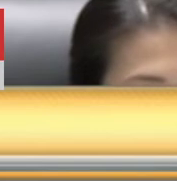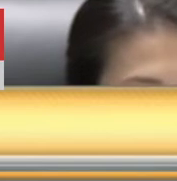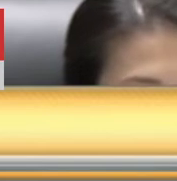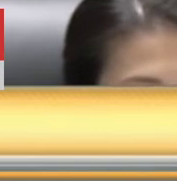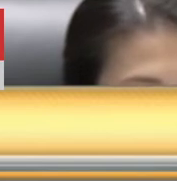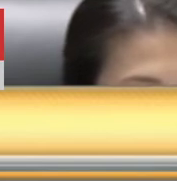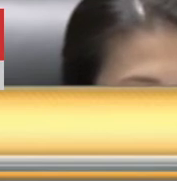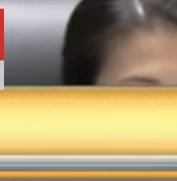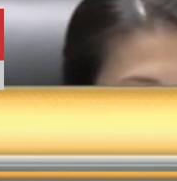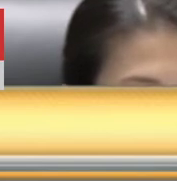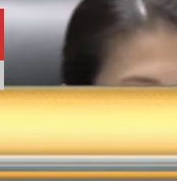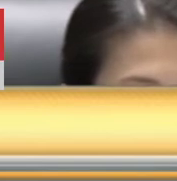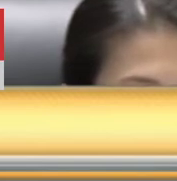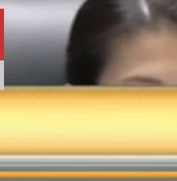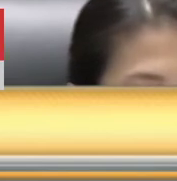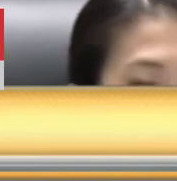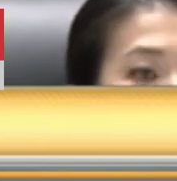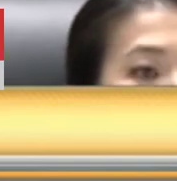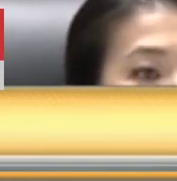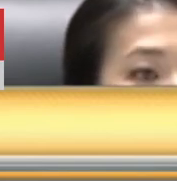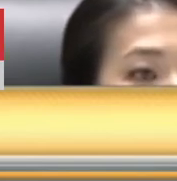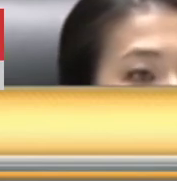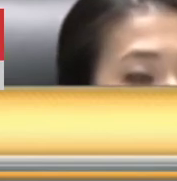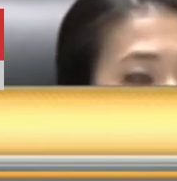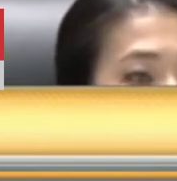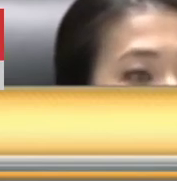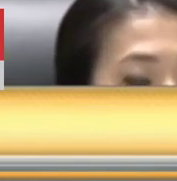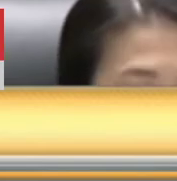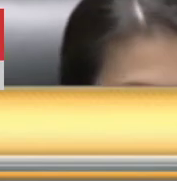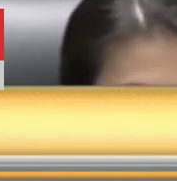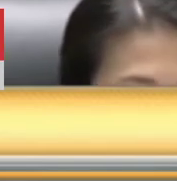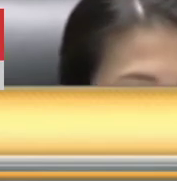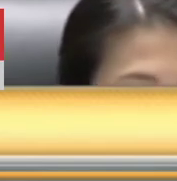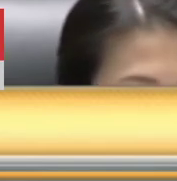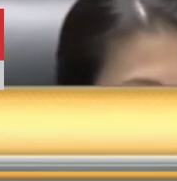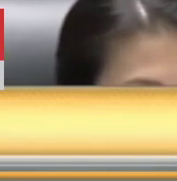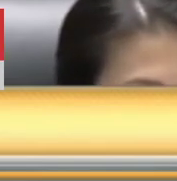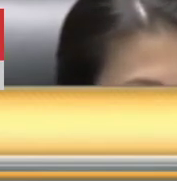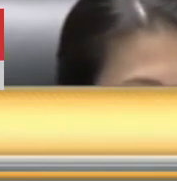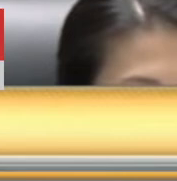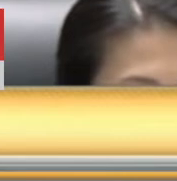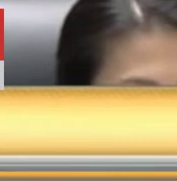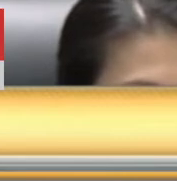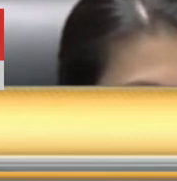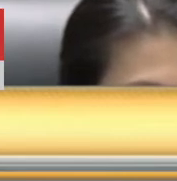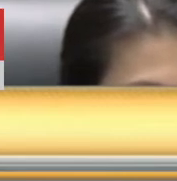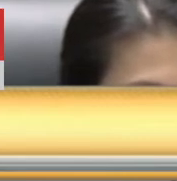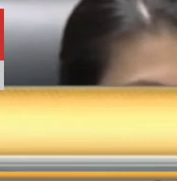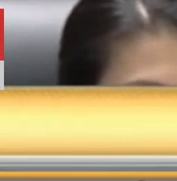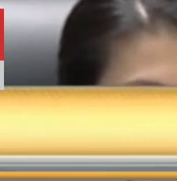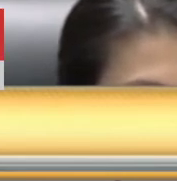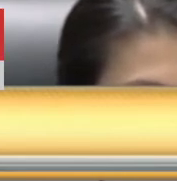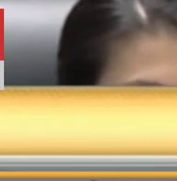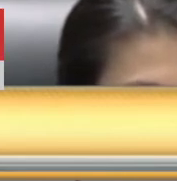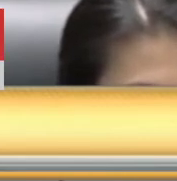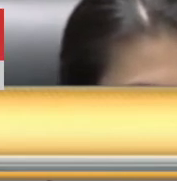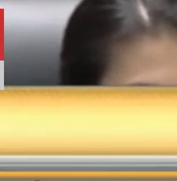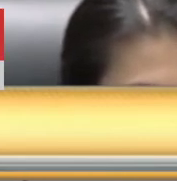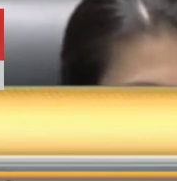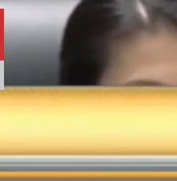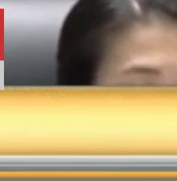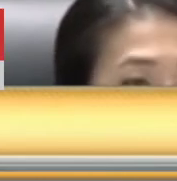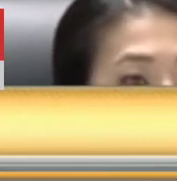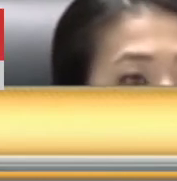ปีที่ผ่านมาเนี่ยนะครับมีแต่คนจนลงเก็บภาษีได้ต่ำกว่าประมาณ